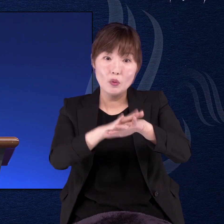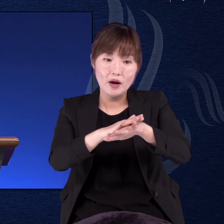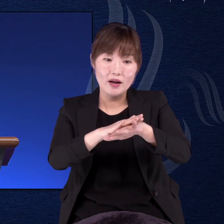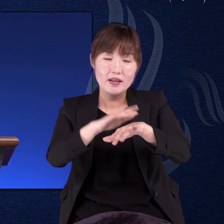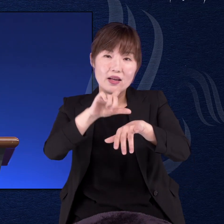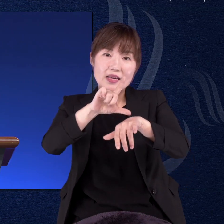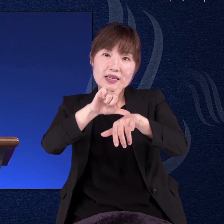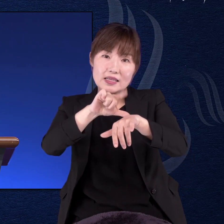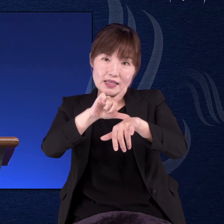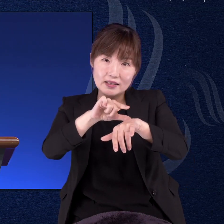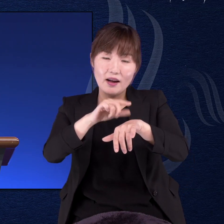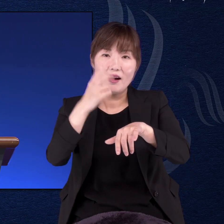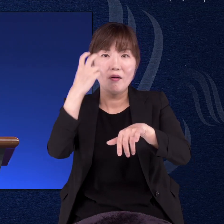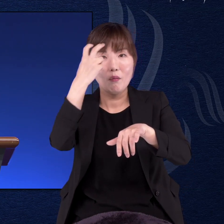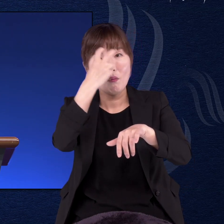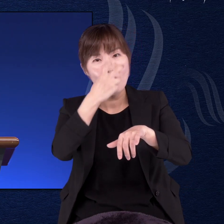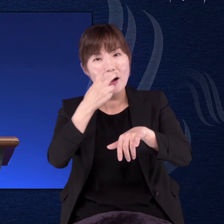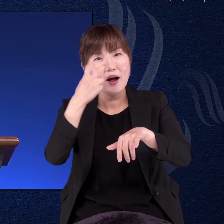게 다